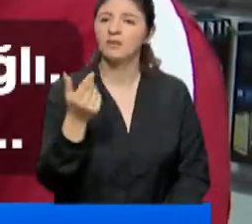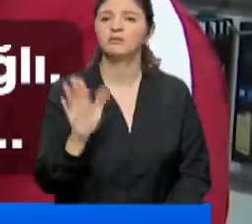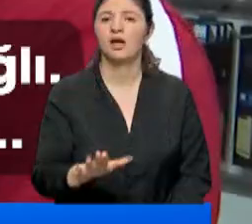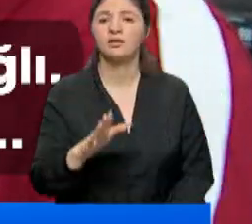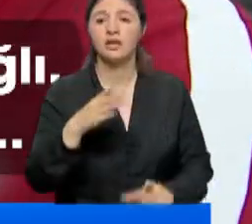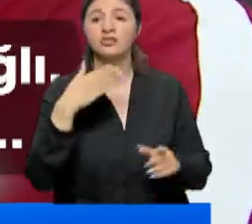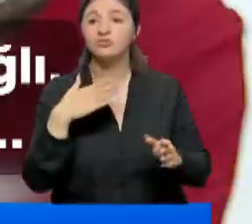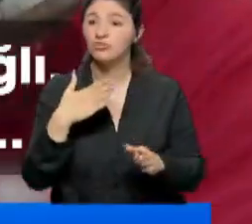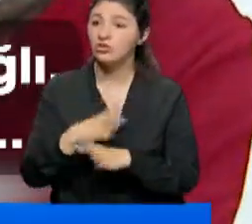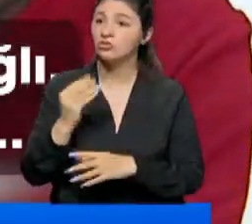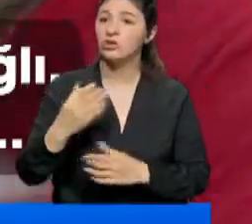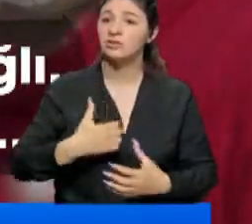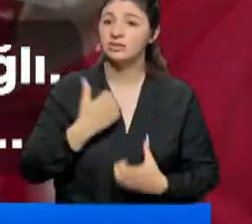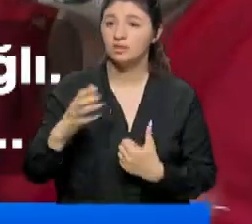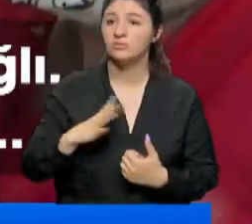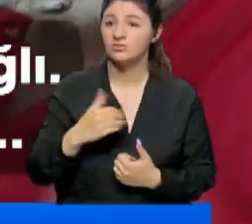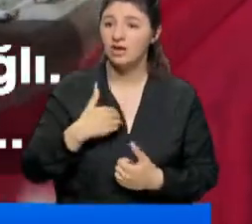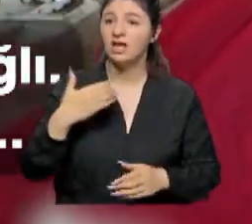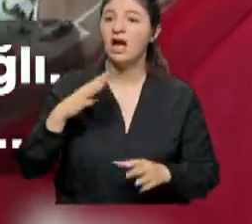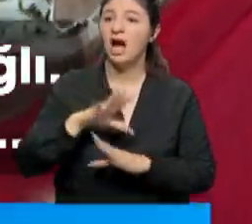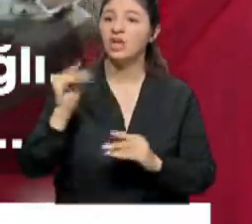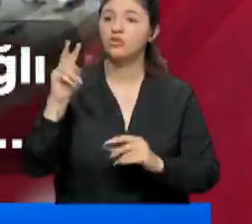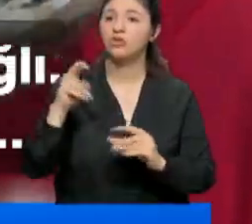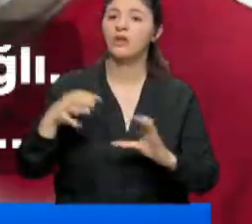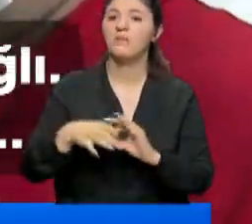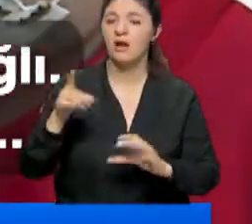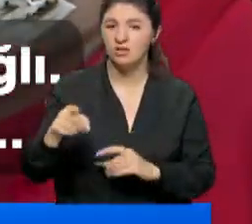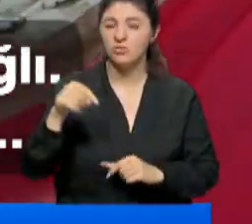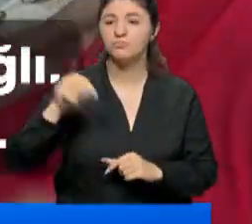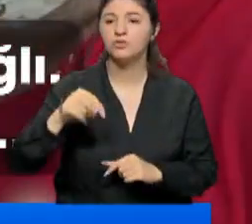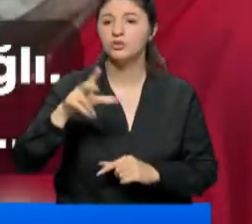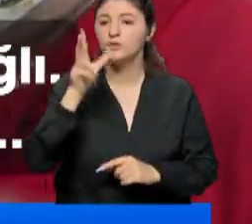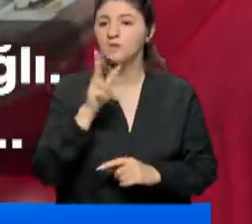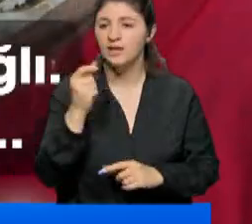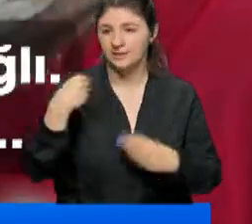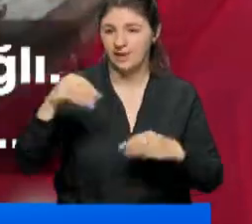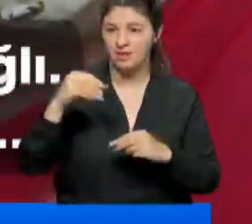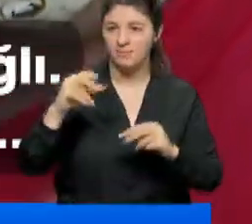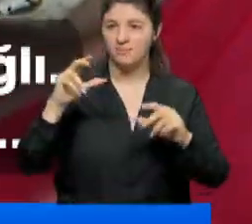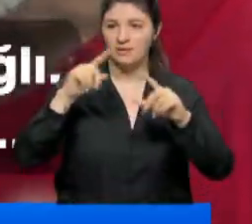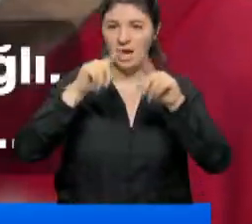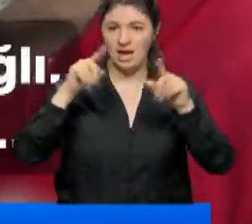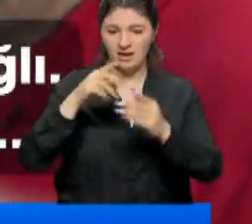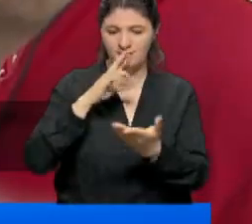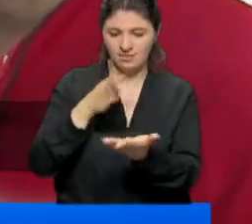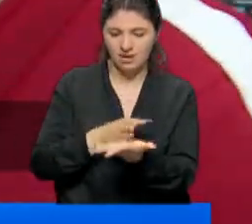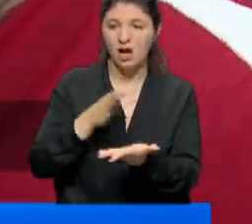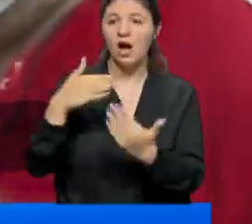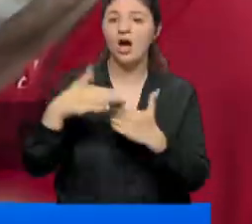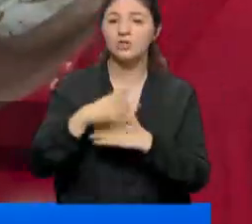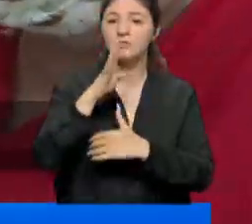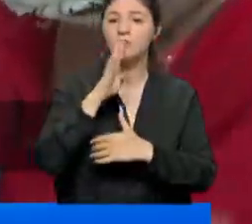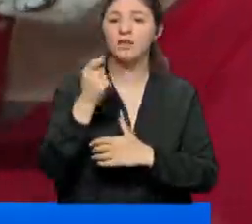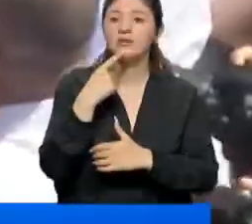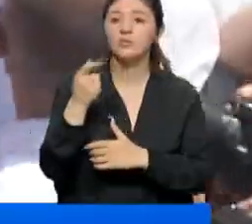kal gerçekten çok Çocuklarımız var yani her şey dolara bağlıdır bugün üstü de takdir ekranı akşam müşteriye